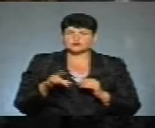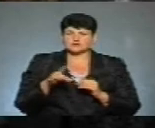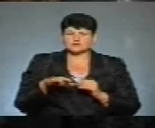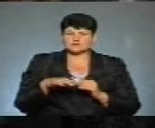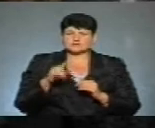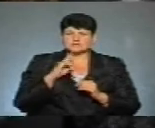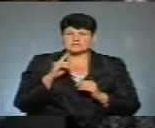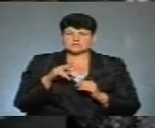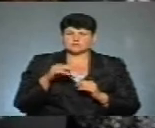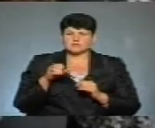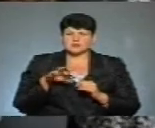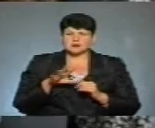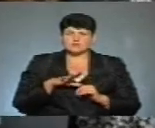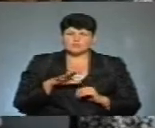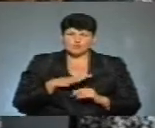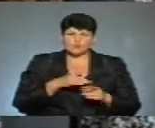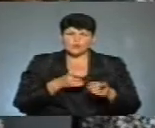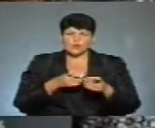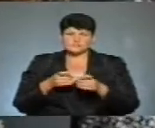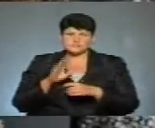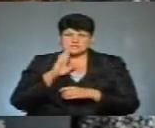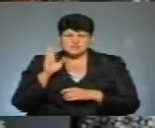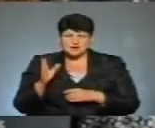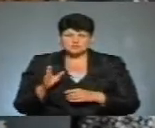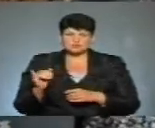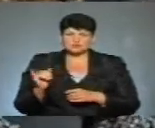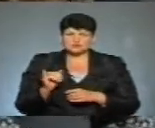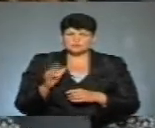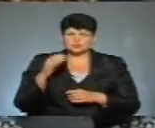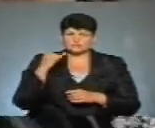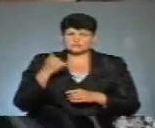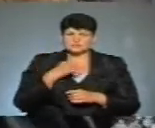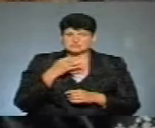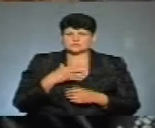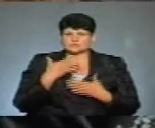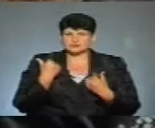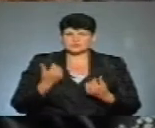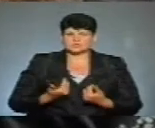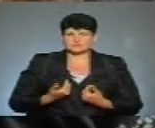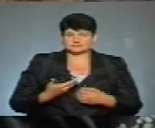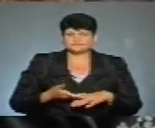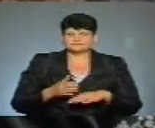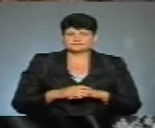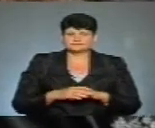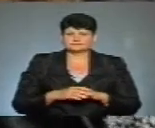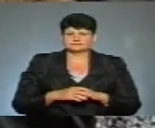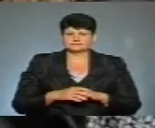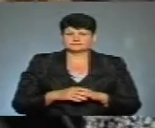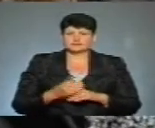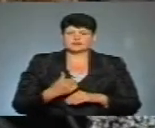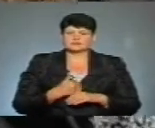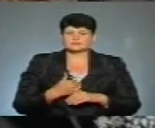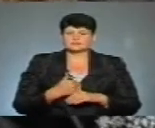рано обстріл, і потім вже нам повідомили, що його немає в живих. Тяжко. Я хочу,